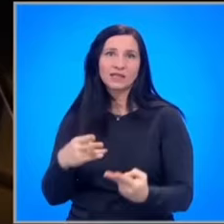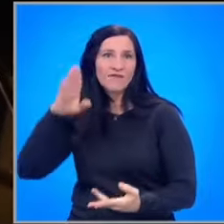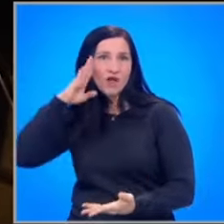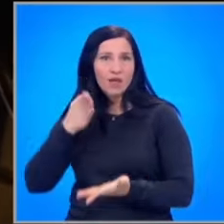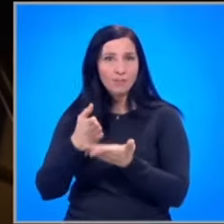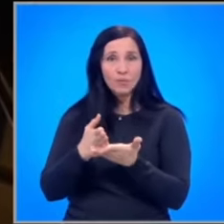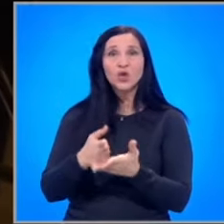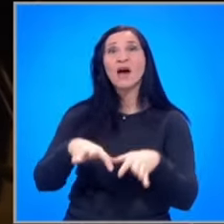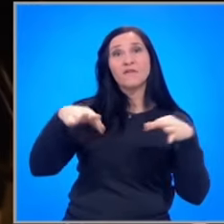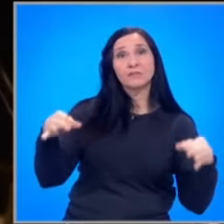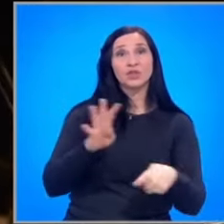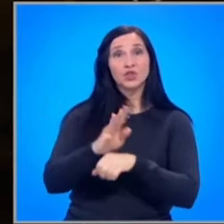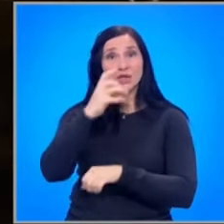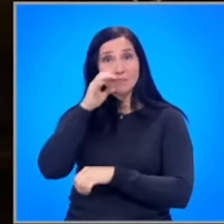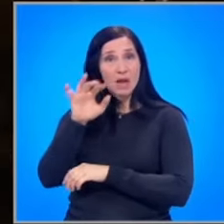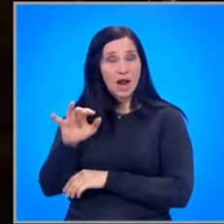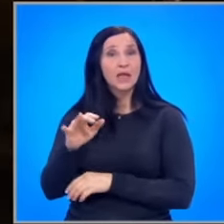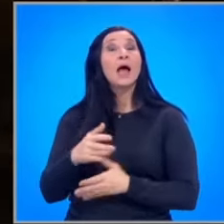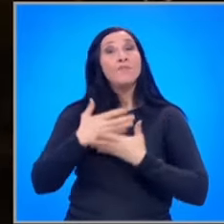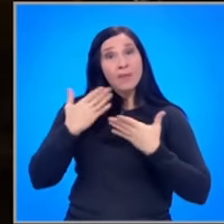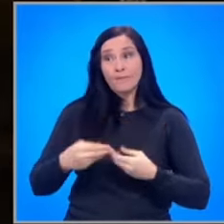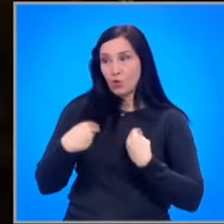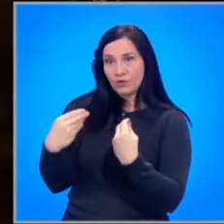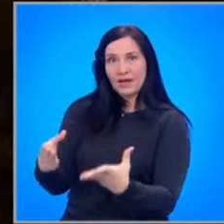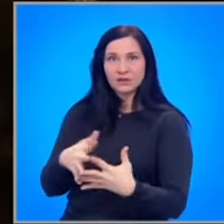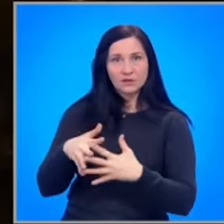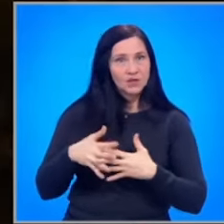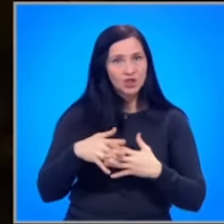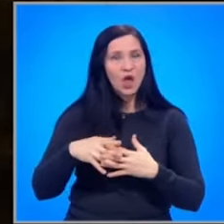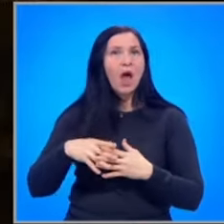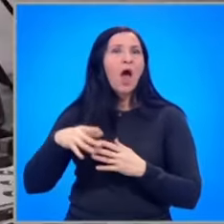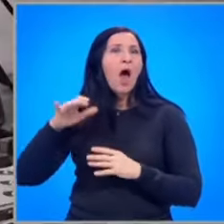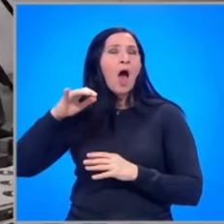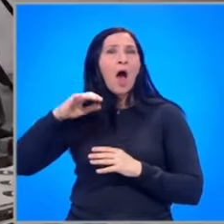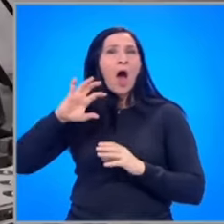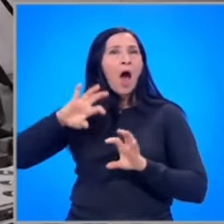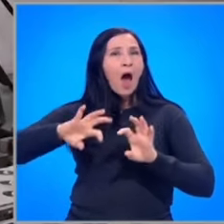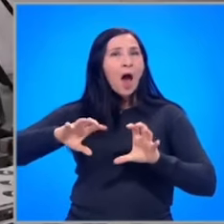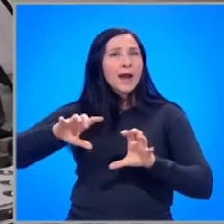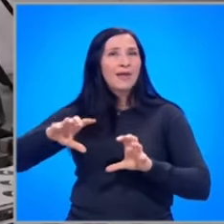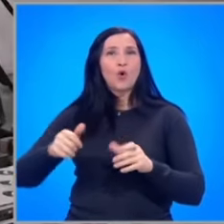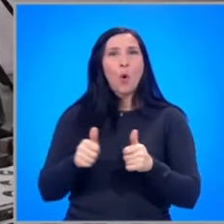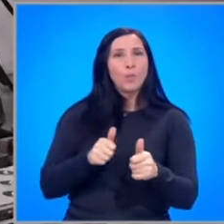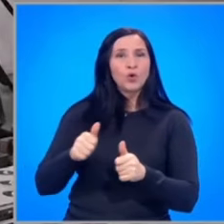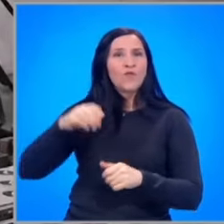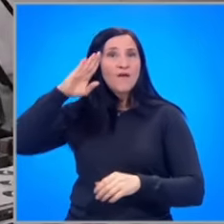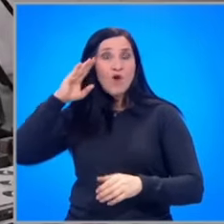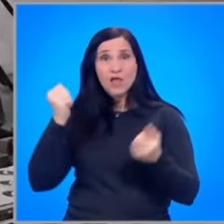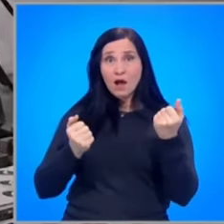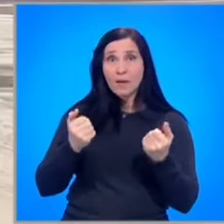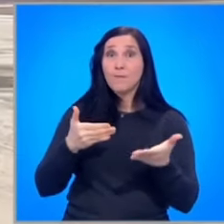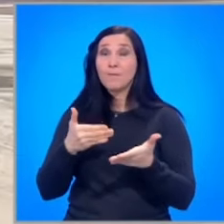размер от 14 милиарда долара. Най-много предоставят Съединените щати – радиооборудване, военни камиони и стотици противотанкови